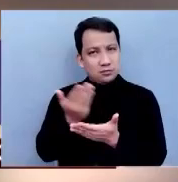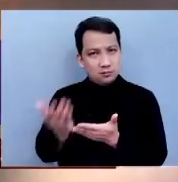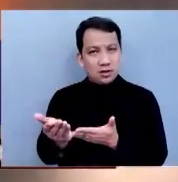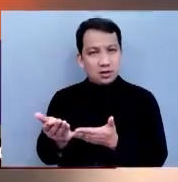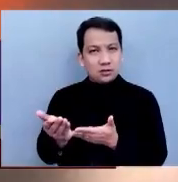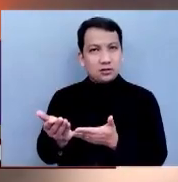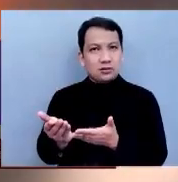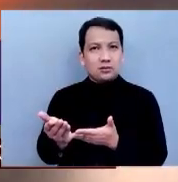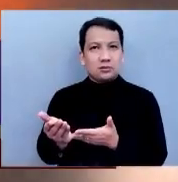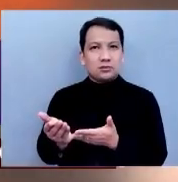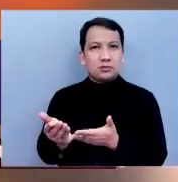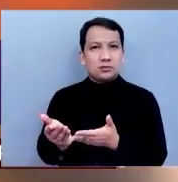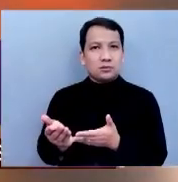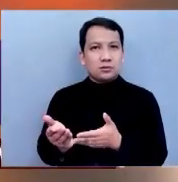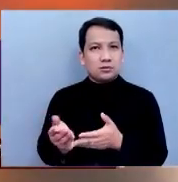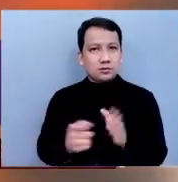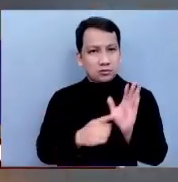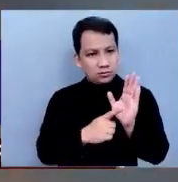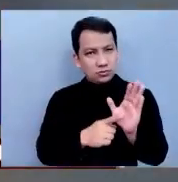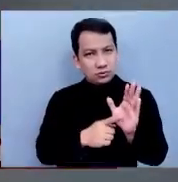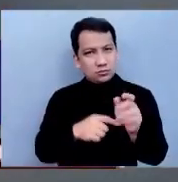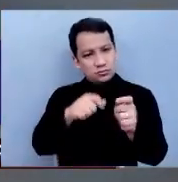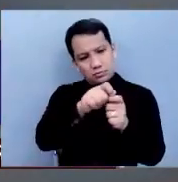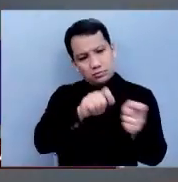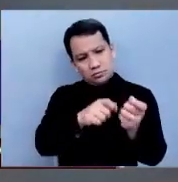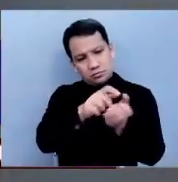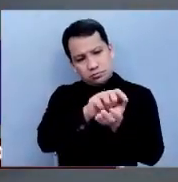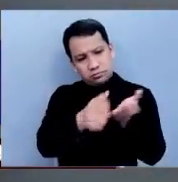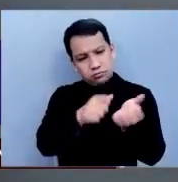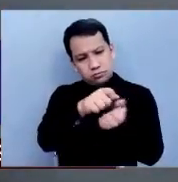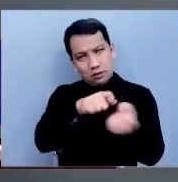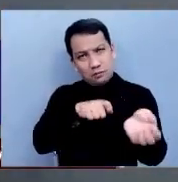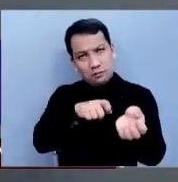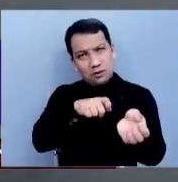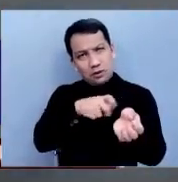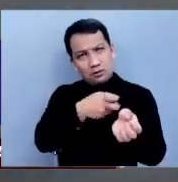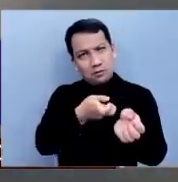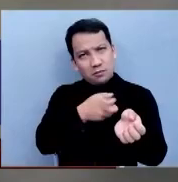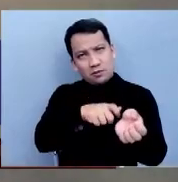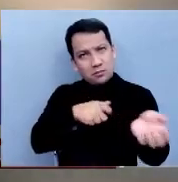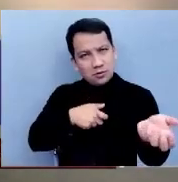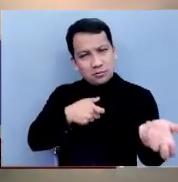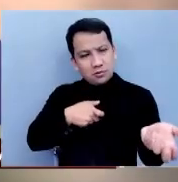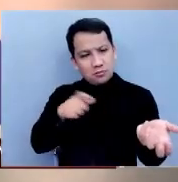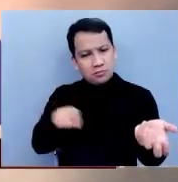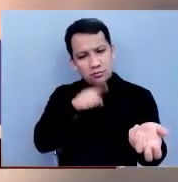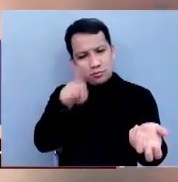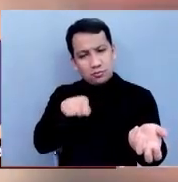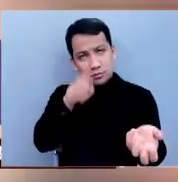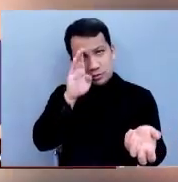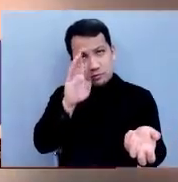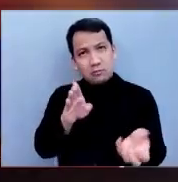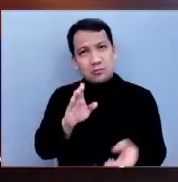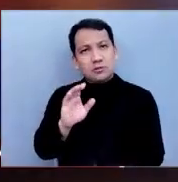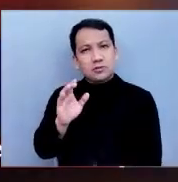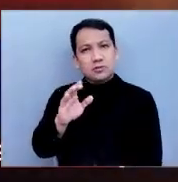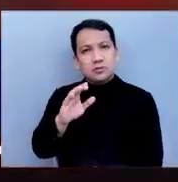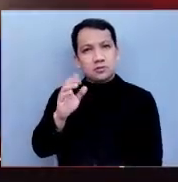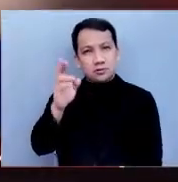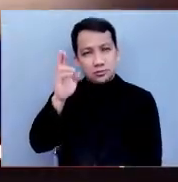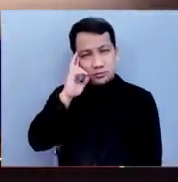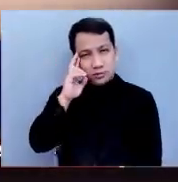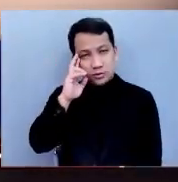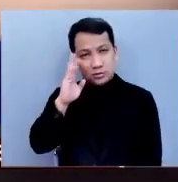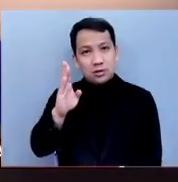kasi minimwestra pa niya yung pagkasa ng pistol at mga high-powered rifle. Pero nung tinanong ko mismo sa Senator Padilla, hindi pala siya